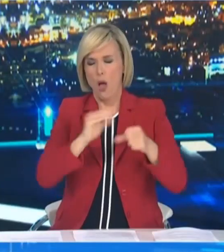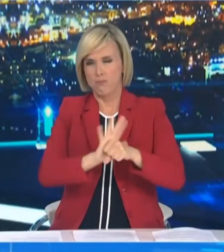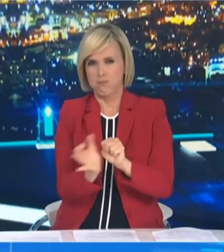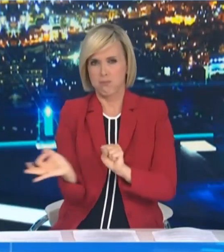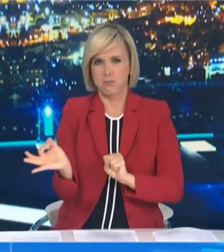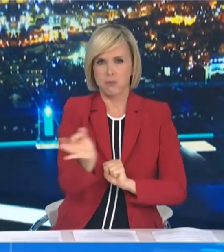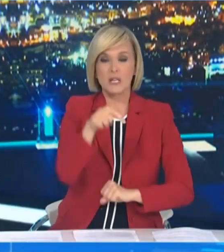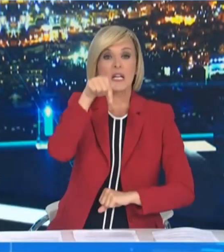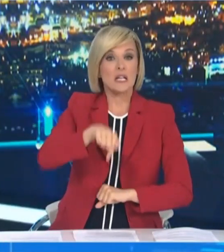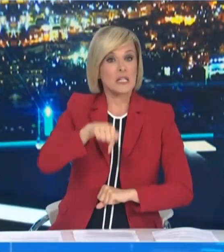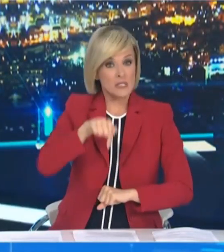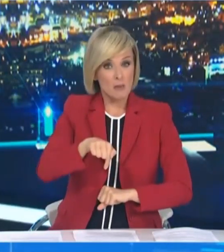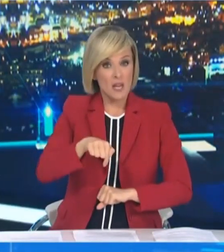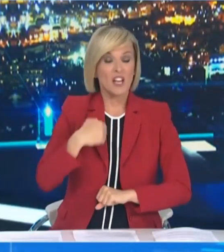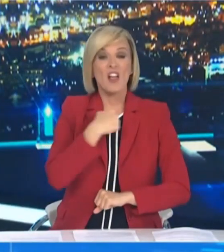Έχουμε σήμερα